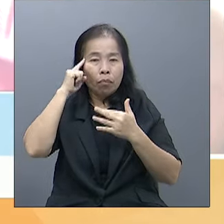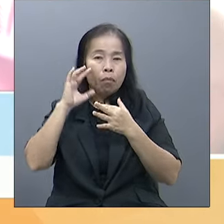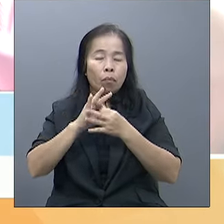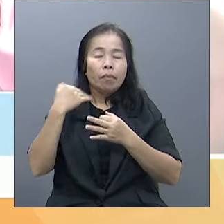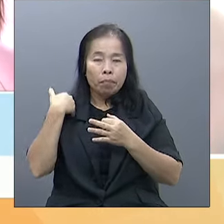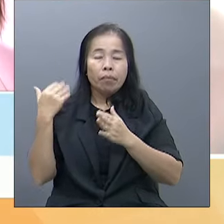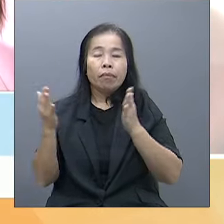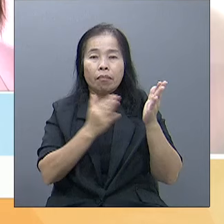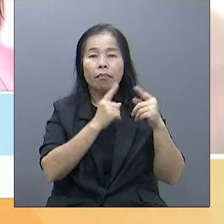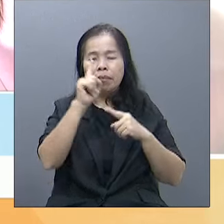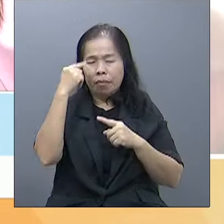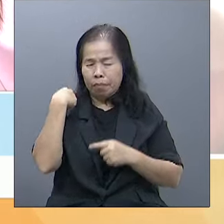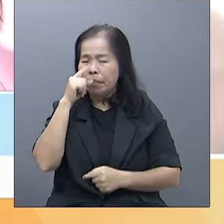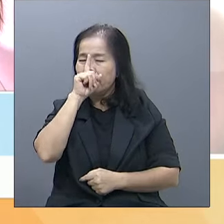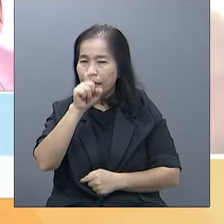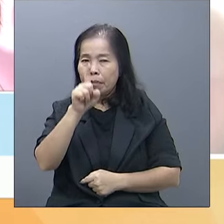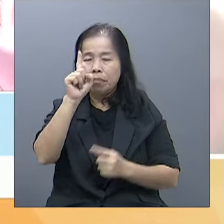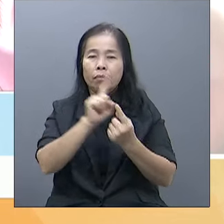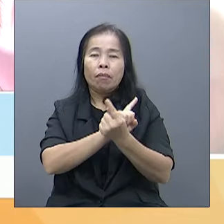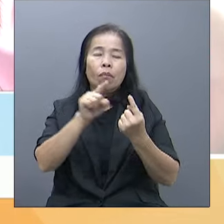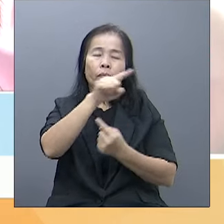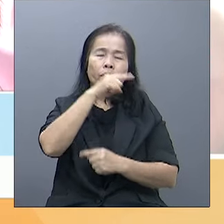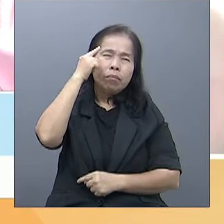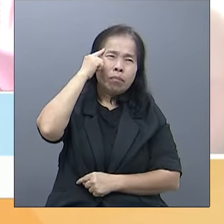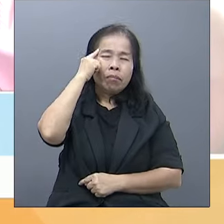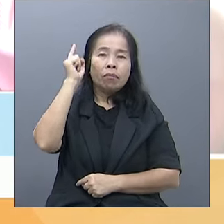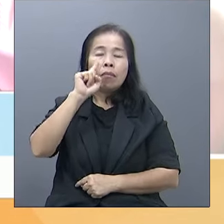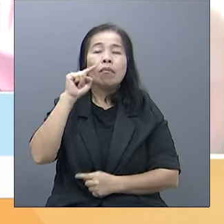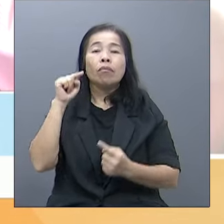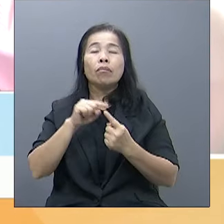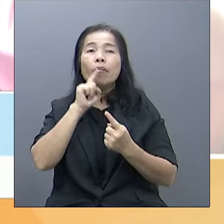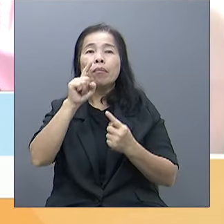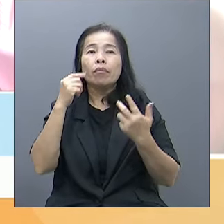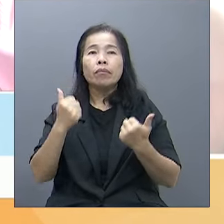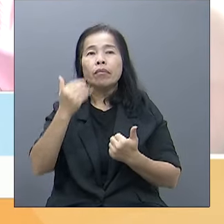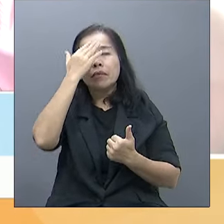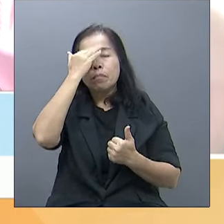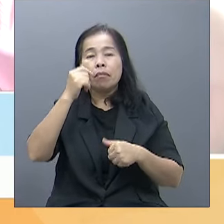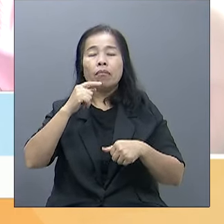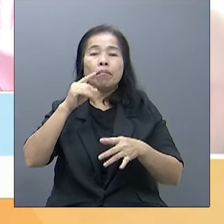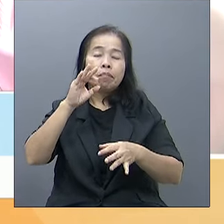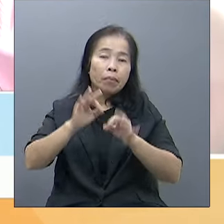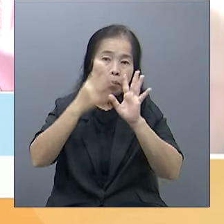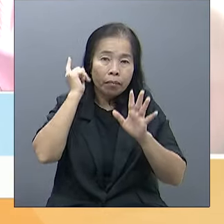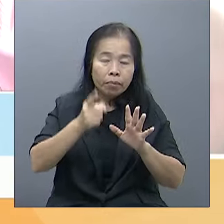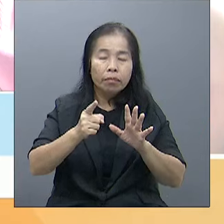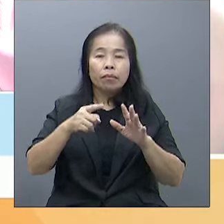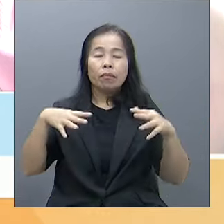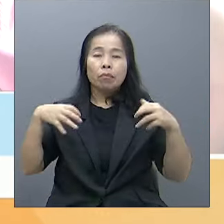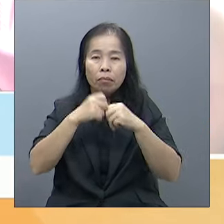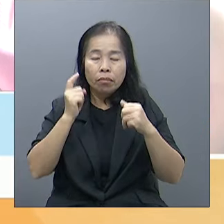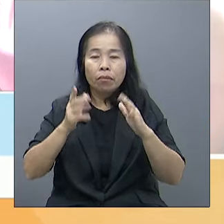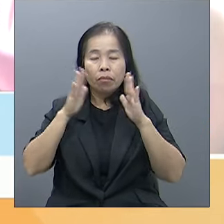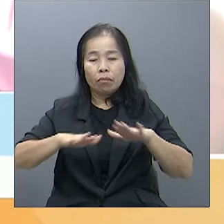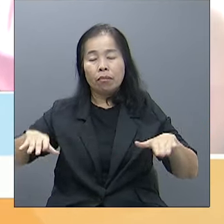นี้มันมีอีกหนึ่งคำถามที่สังคมตั้งคำถามขึ้นมาค่ะท่านโฆษกบอกว่าเวลาที่มันเกิดเหตุเนี่ย เด็กไทยเราเองวิธีการ